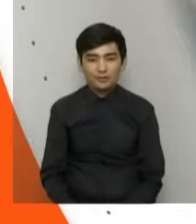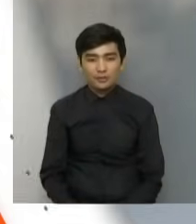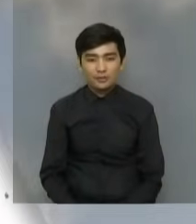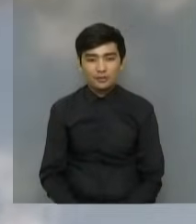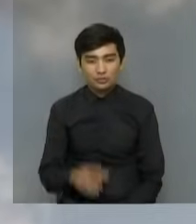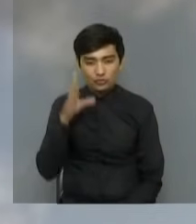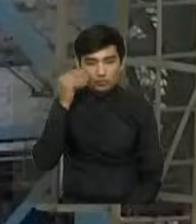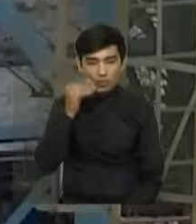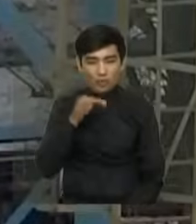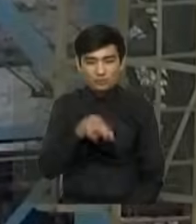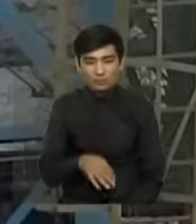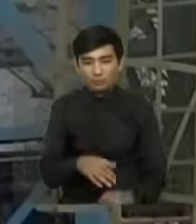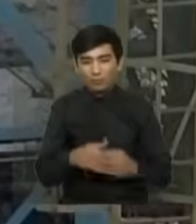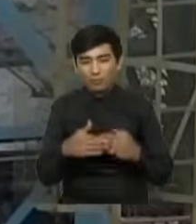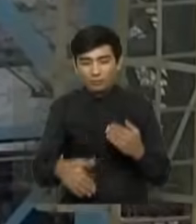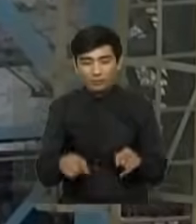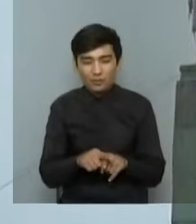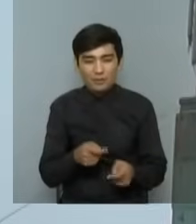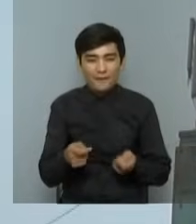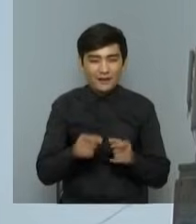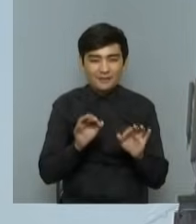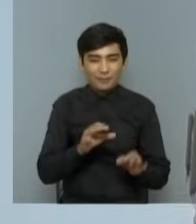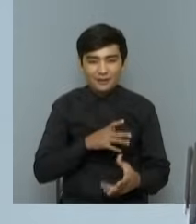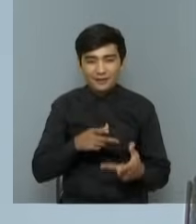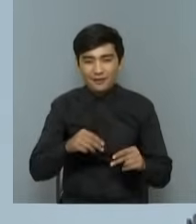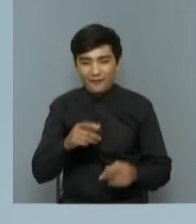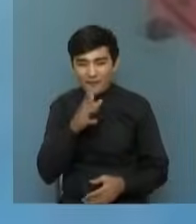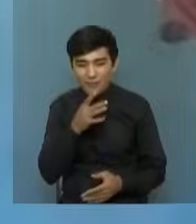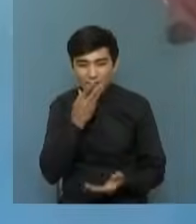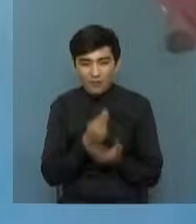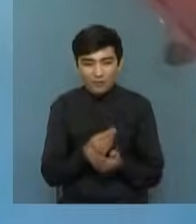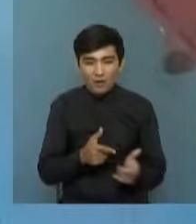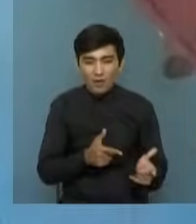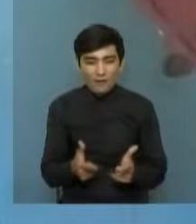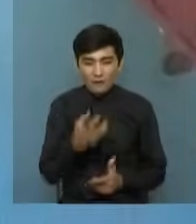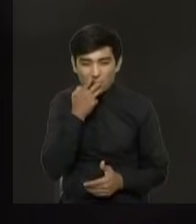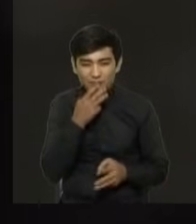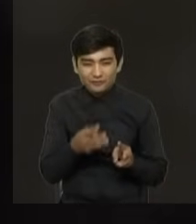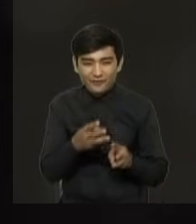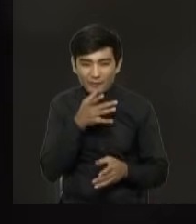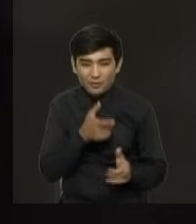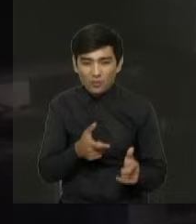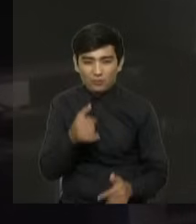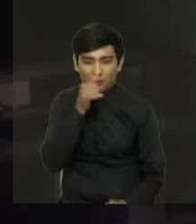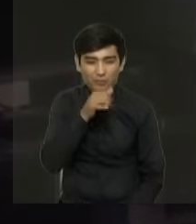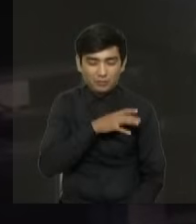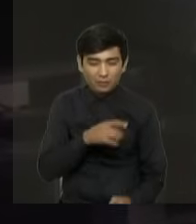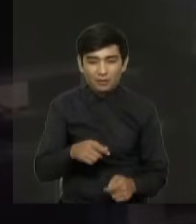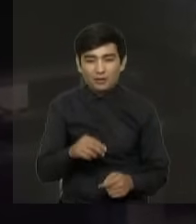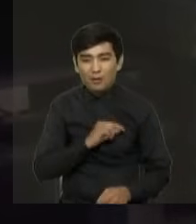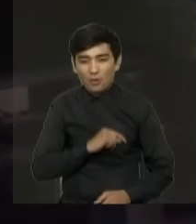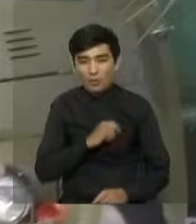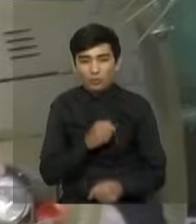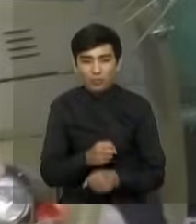В числе отстающих в правительстве назвали регионы, где не успевают в сроки подготовиться к отопительному сезону. Что тормозит работы?